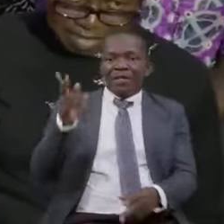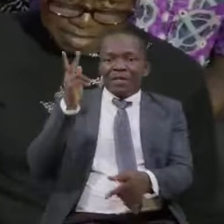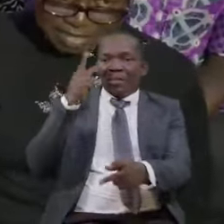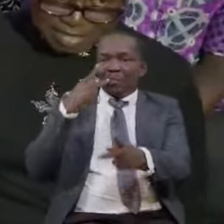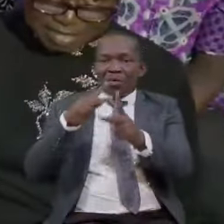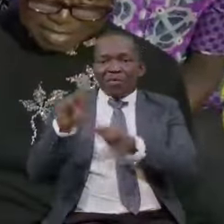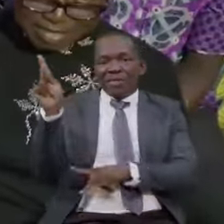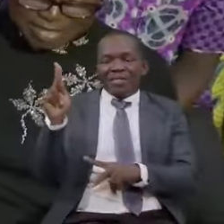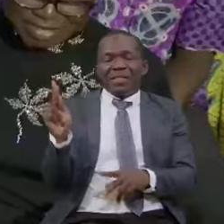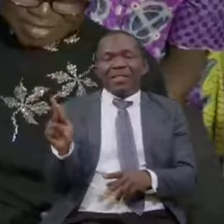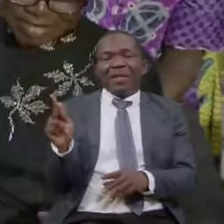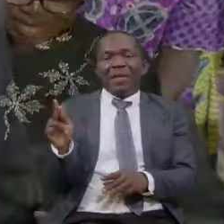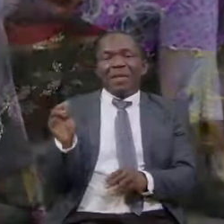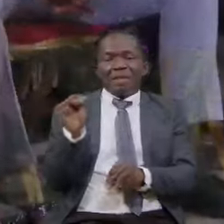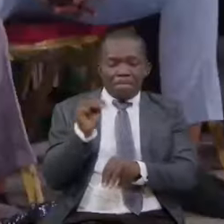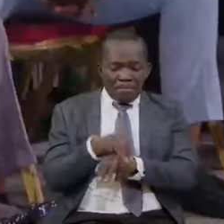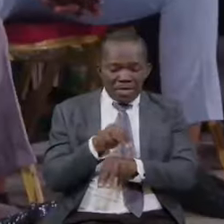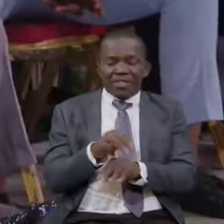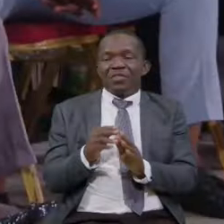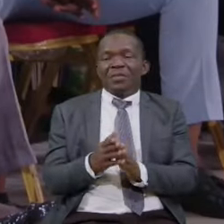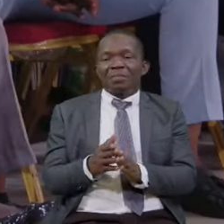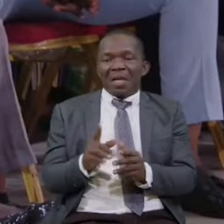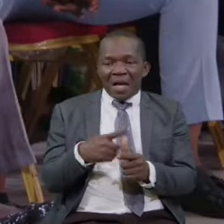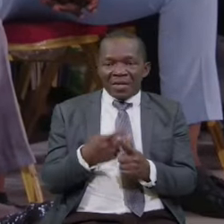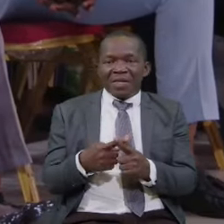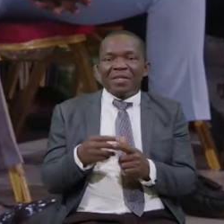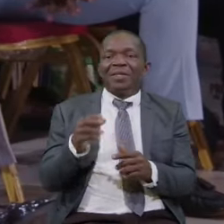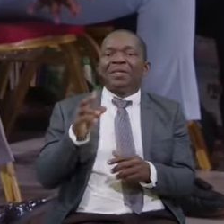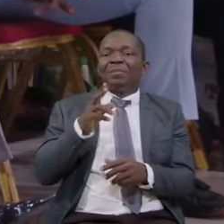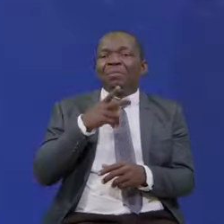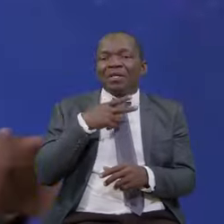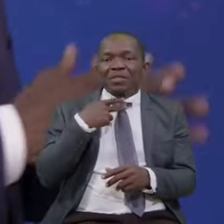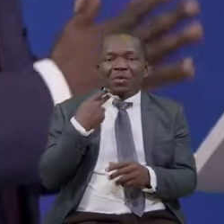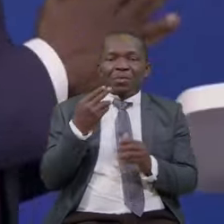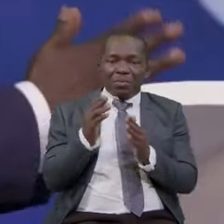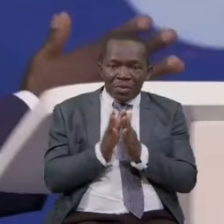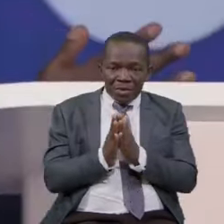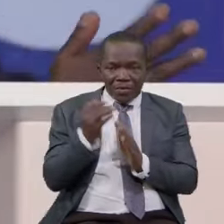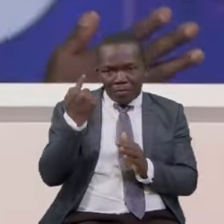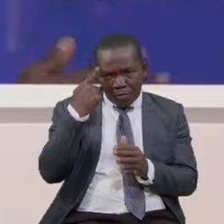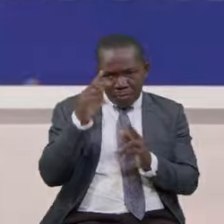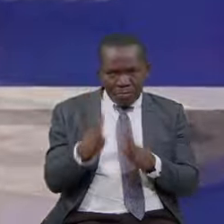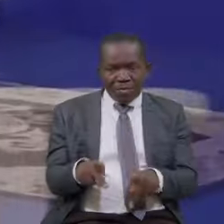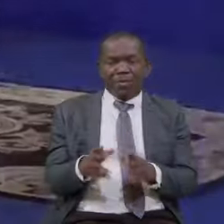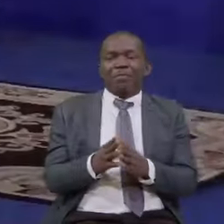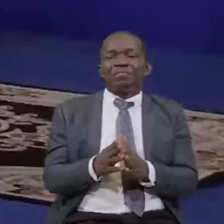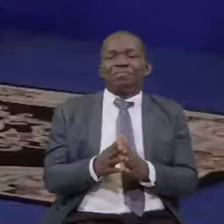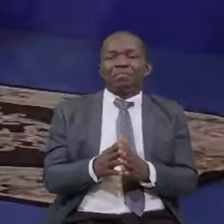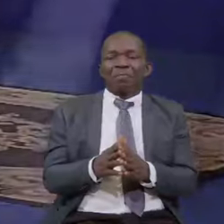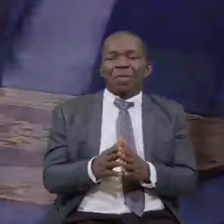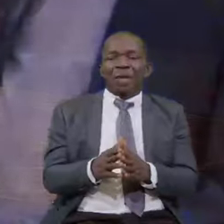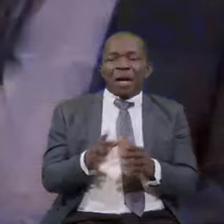lève-toi et ensuite je prie et le problème est résolu et il m'a donné le